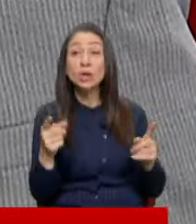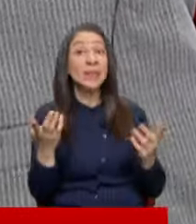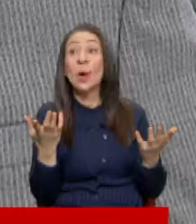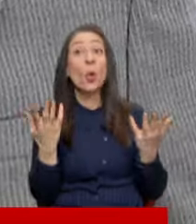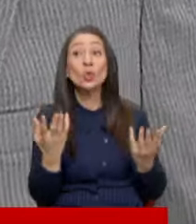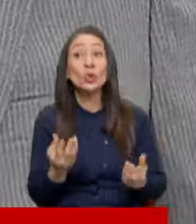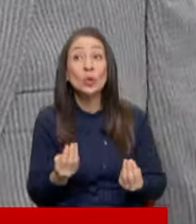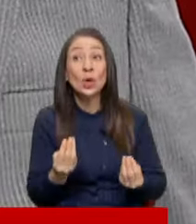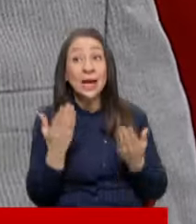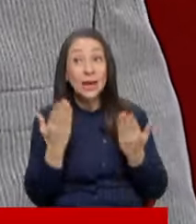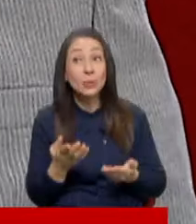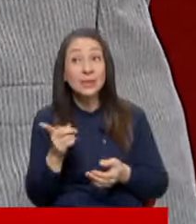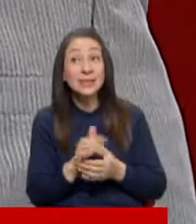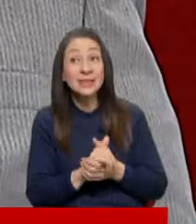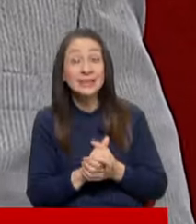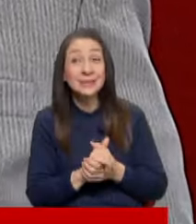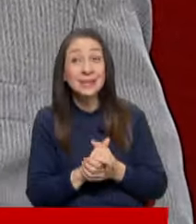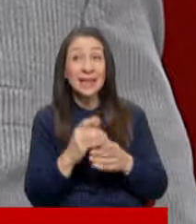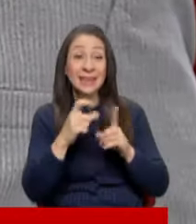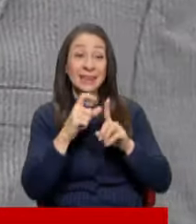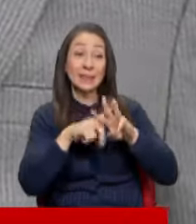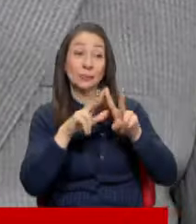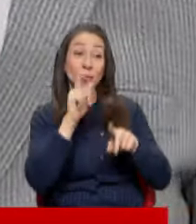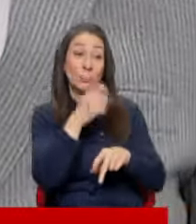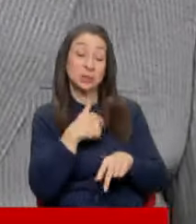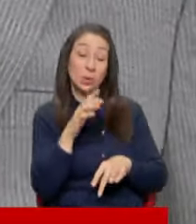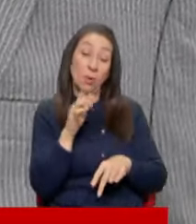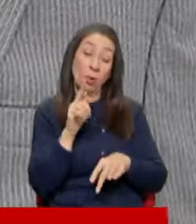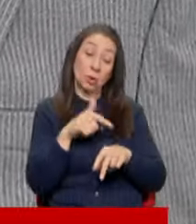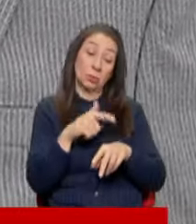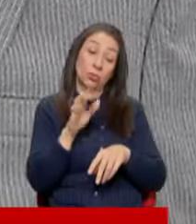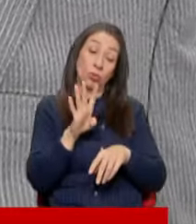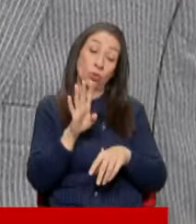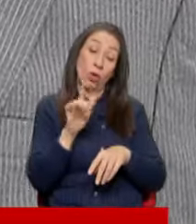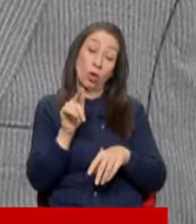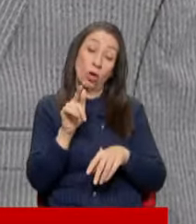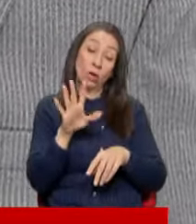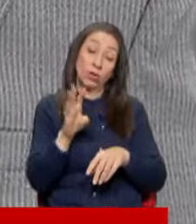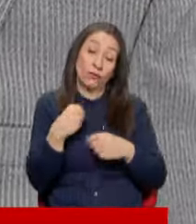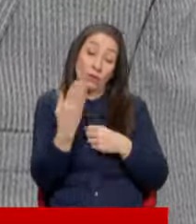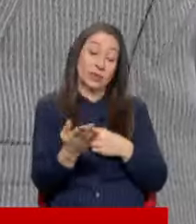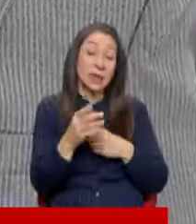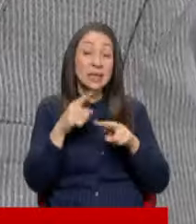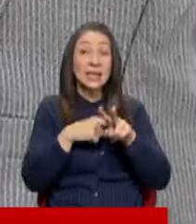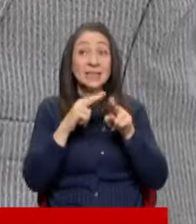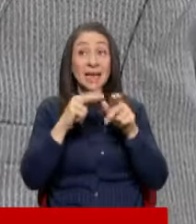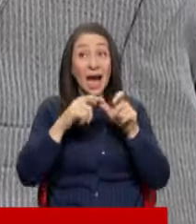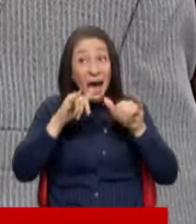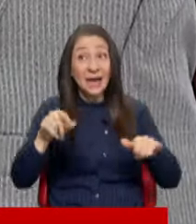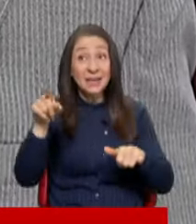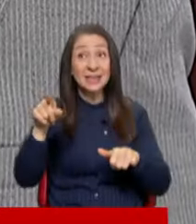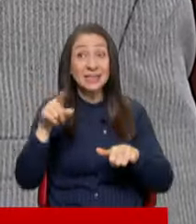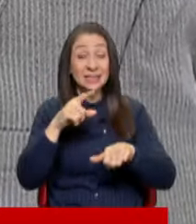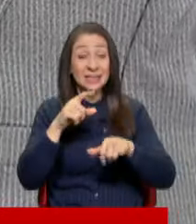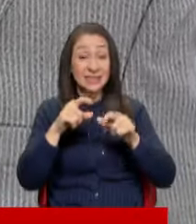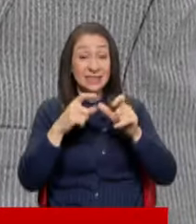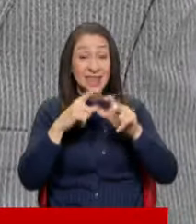da kabul edildi demliler sorarsan Biz 16 54'te verdik diyor ama ysk'da diyor ki aynı YSK